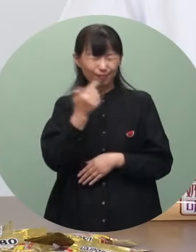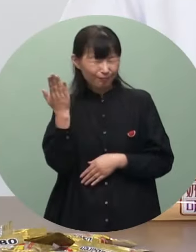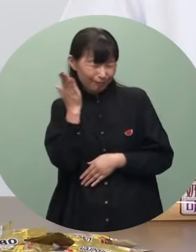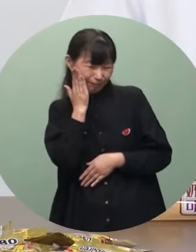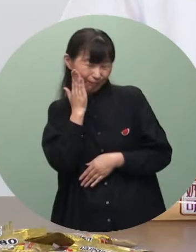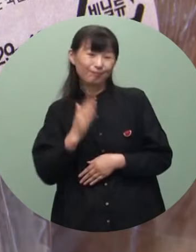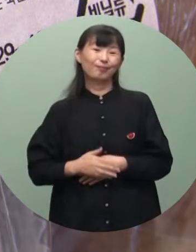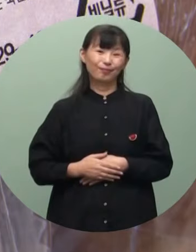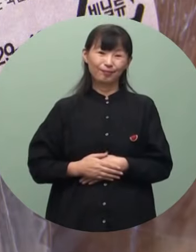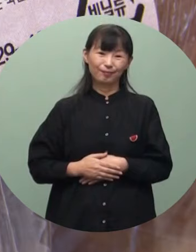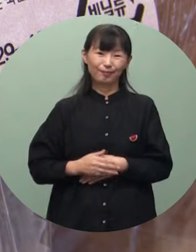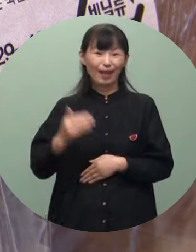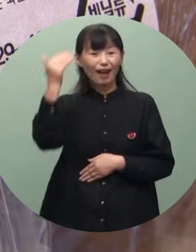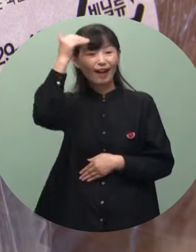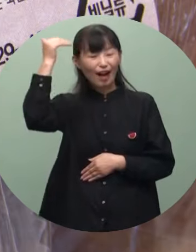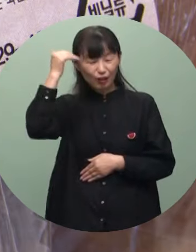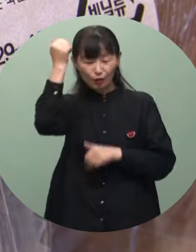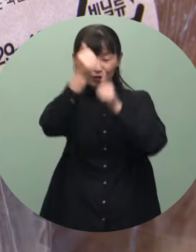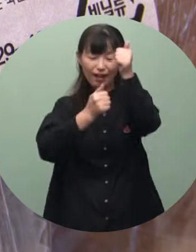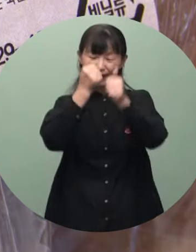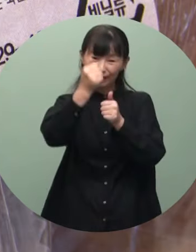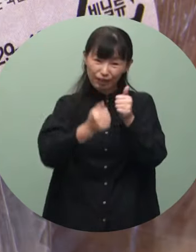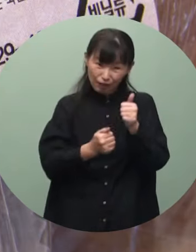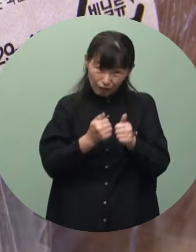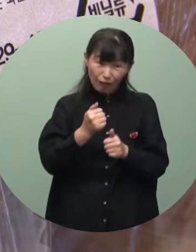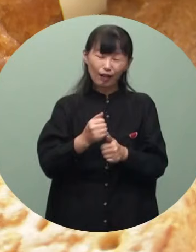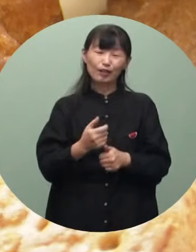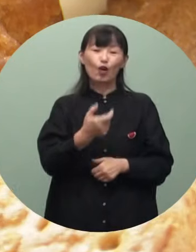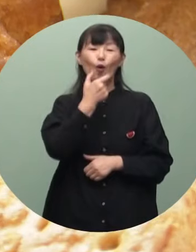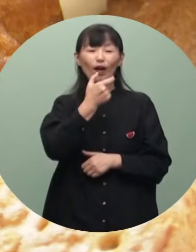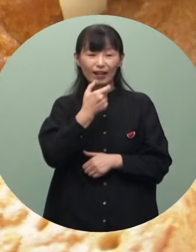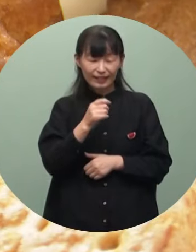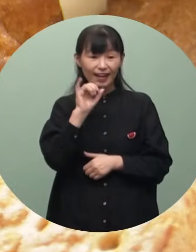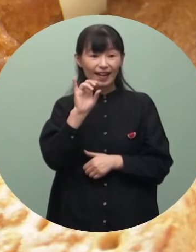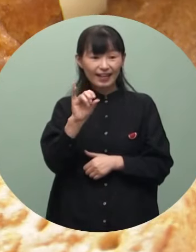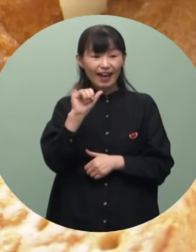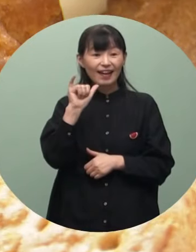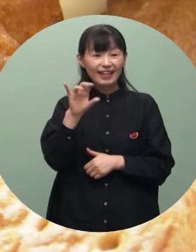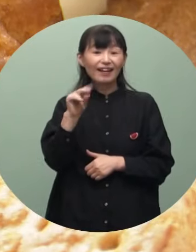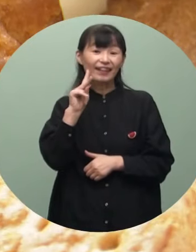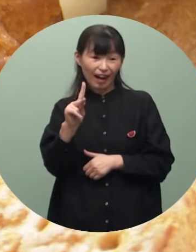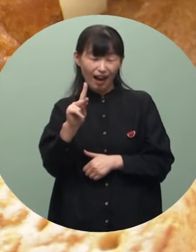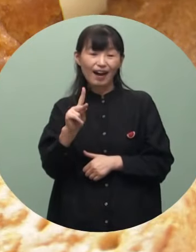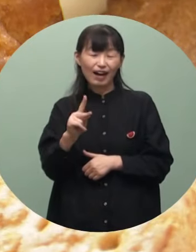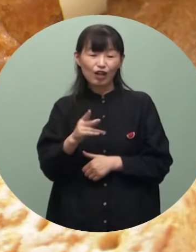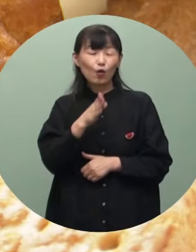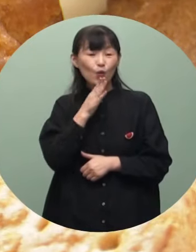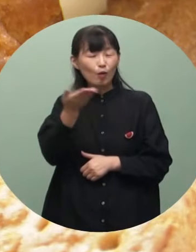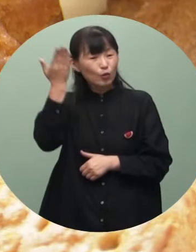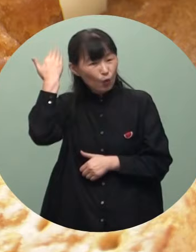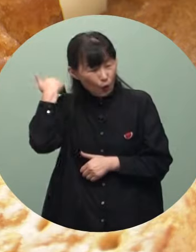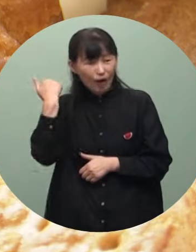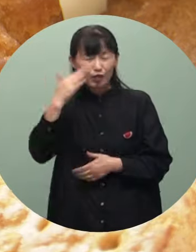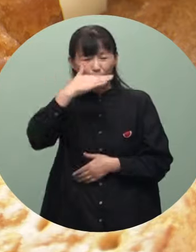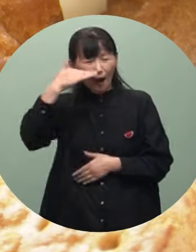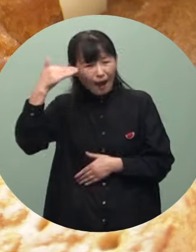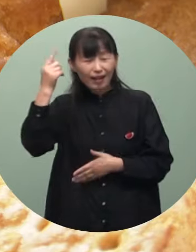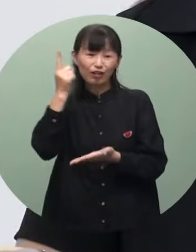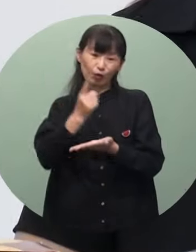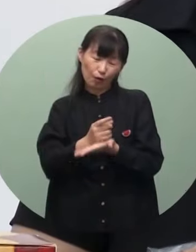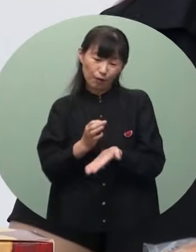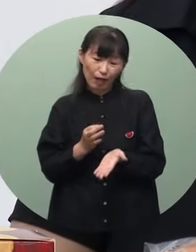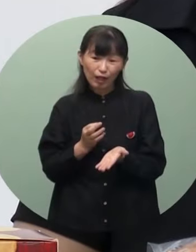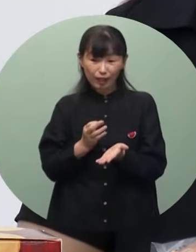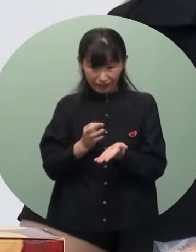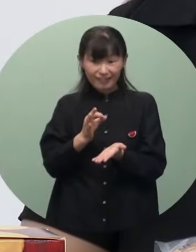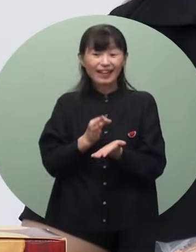ければと思います。 韓国の伝統的な昔ながらのお菓子になります。ヤッカというお菓子で、実はこれ昔は偉い人だけが